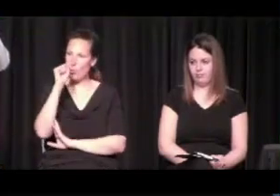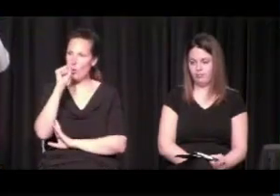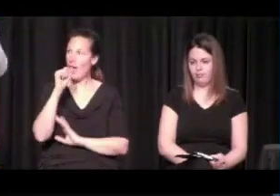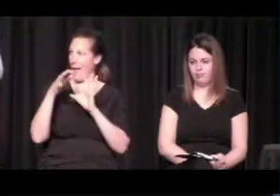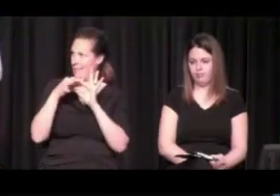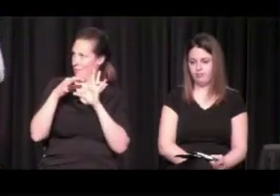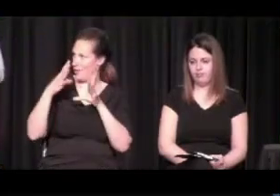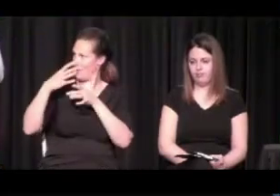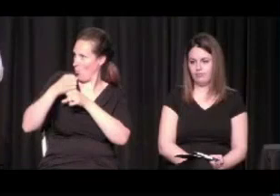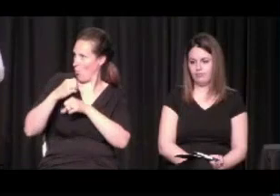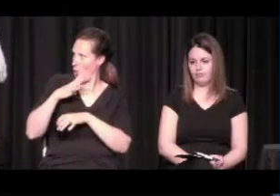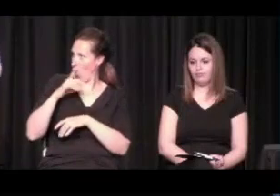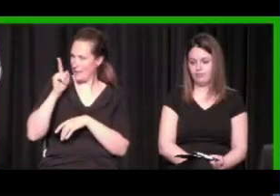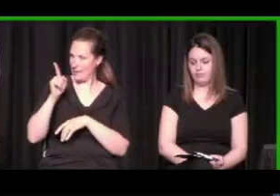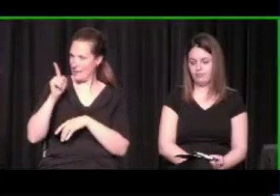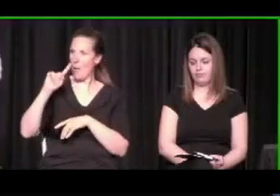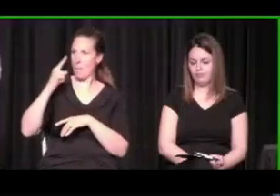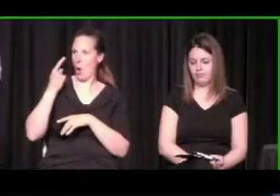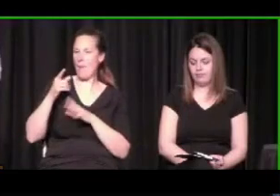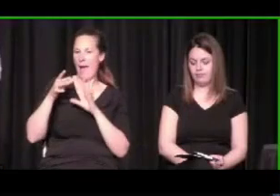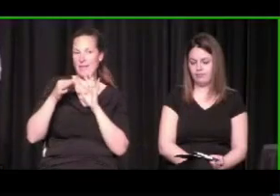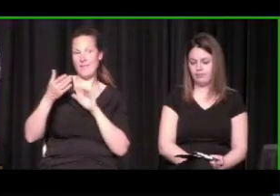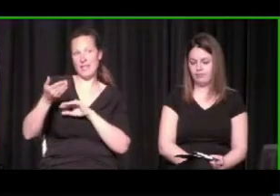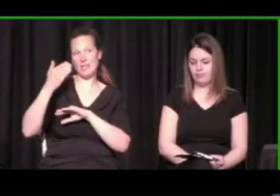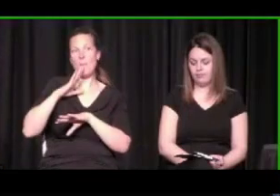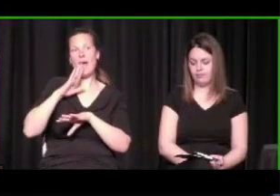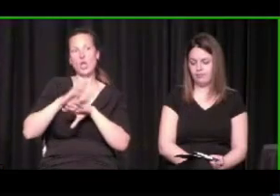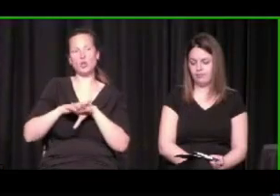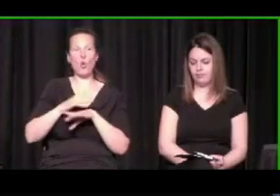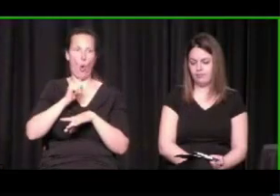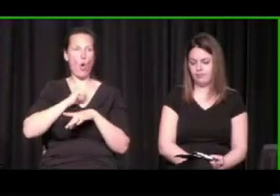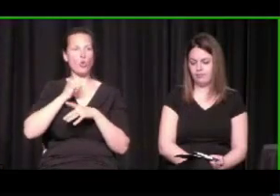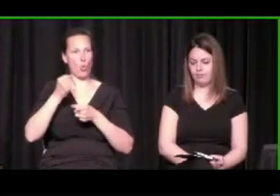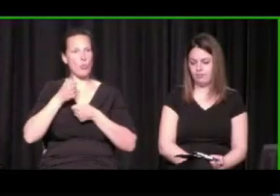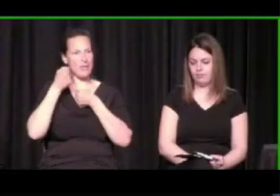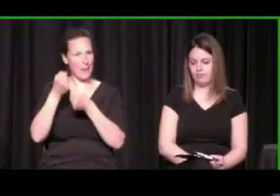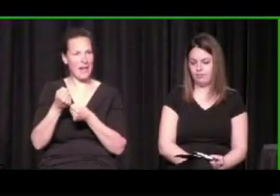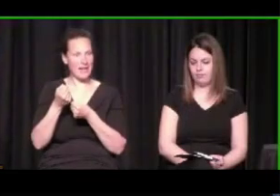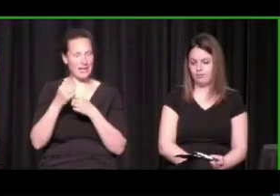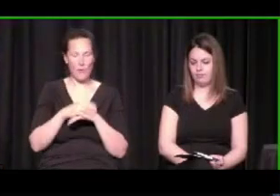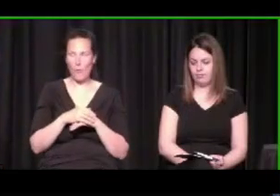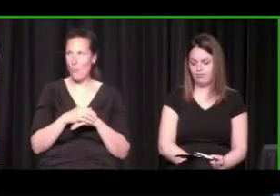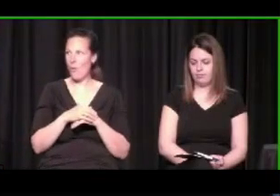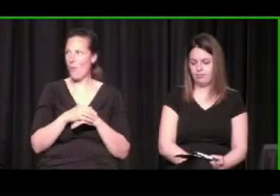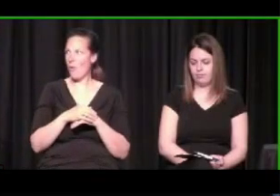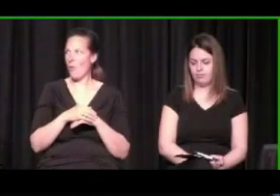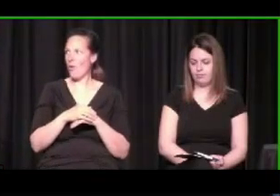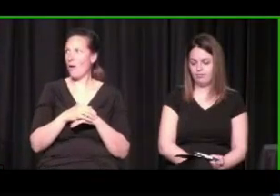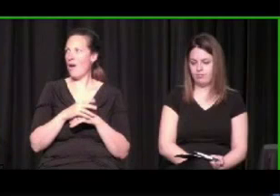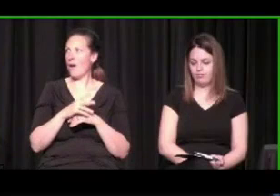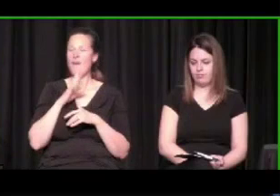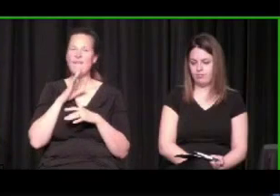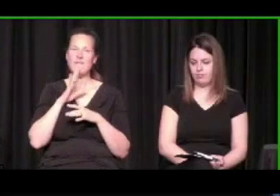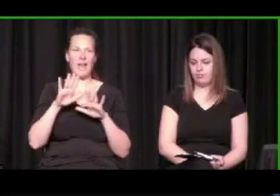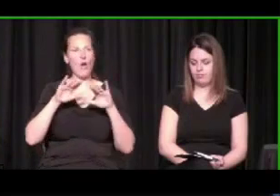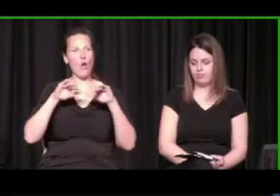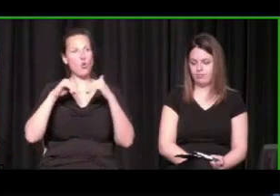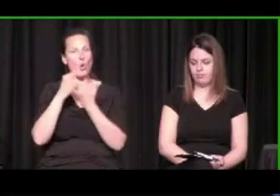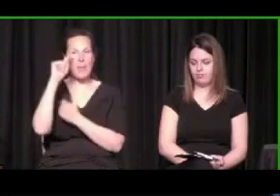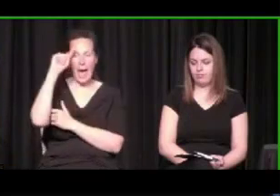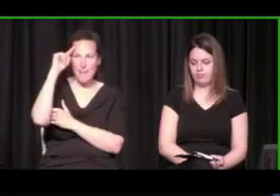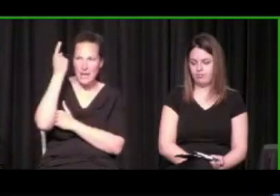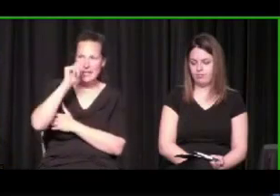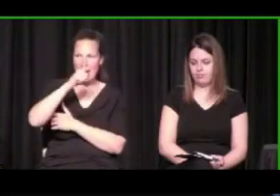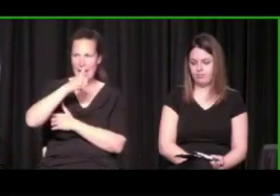une définition ici qui est quand même une des premières définitions de l'autodétermination. On parle ici d'un ensemble d'habiletés, d'attitudes